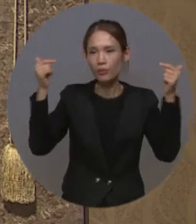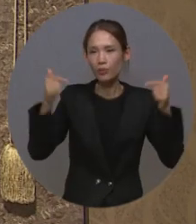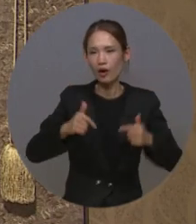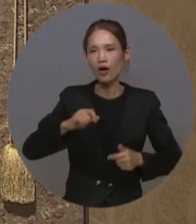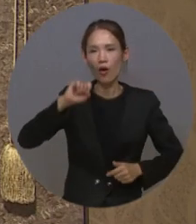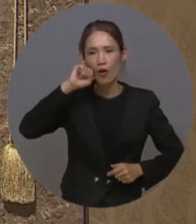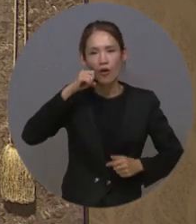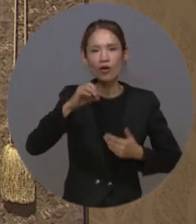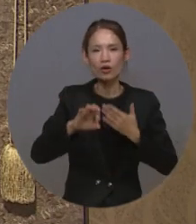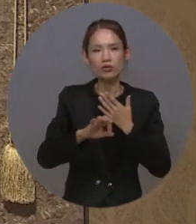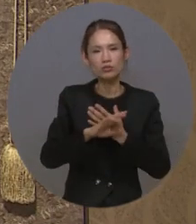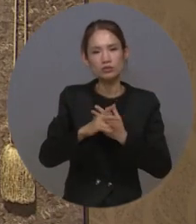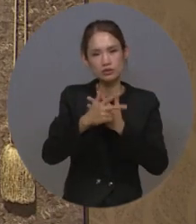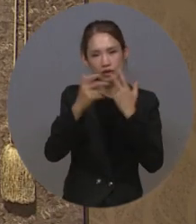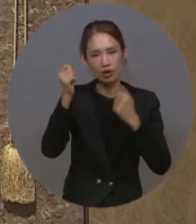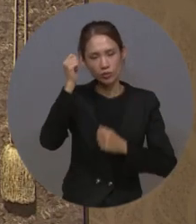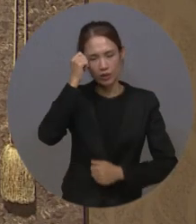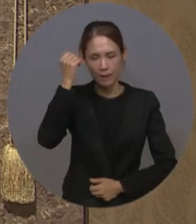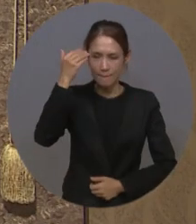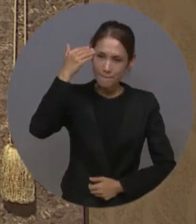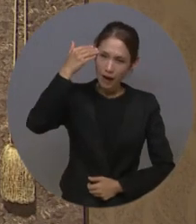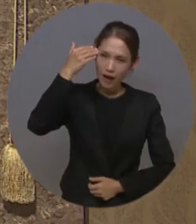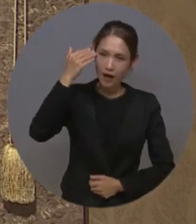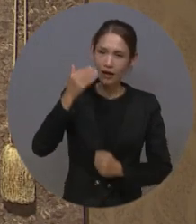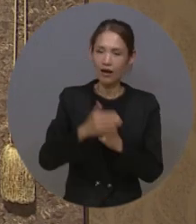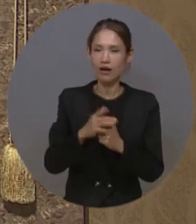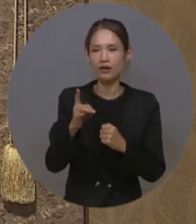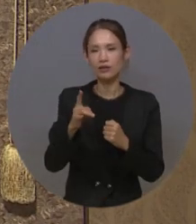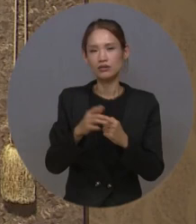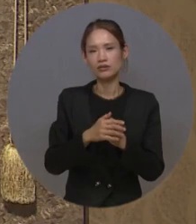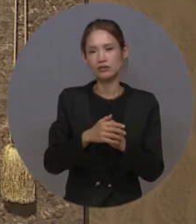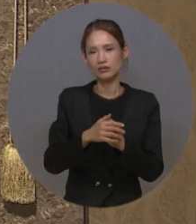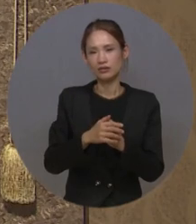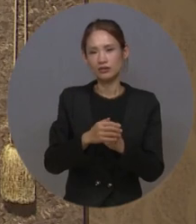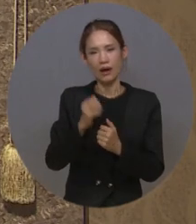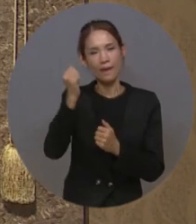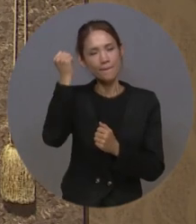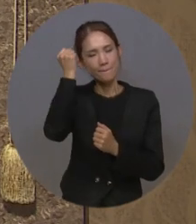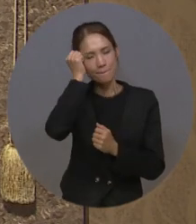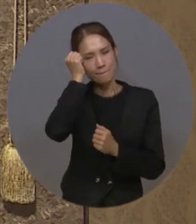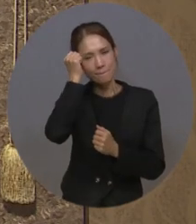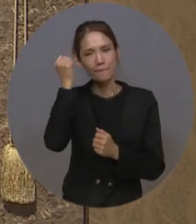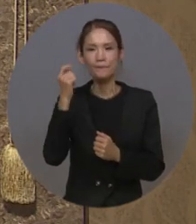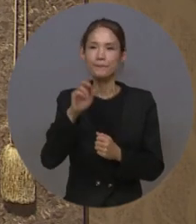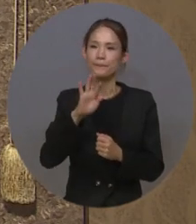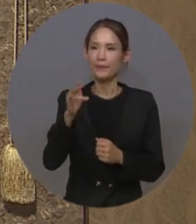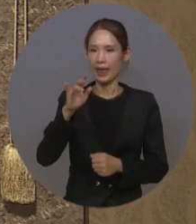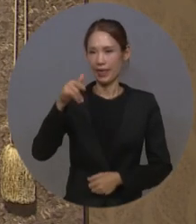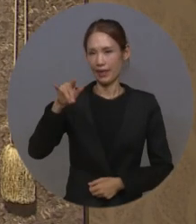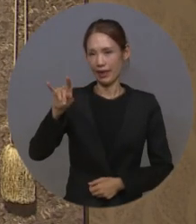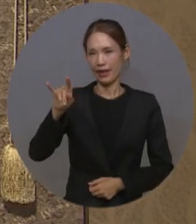동안에 숙면을 방해하는 되게 중요한 요소 중에 하나가 베개더라고요. 네. 그래서